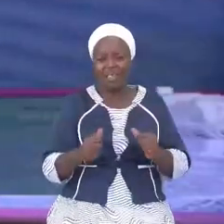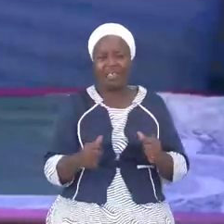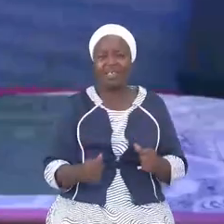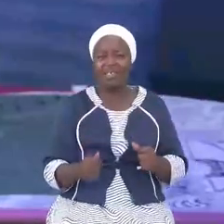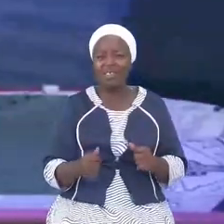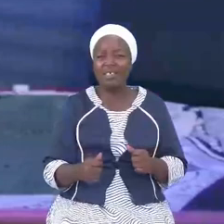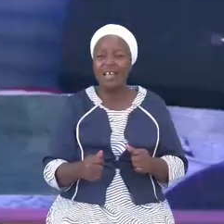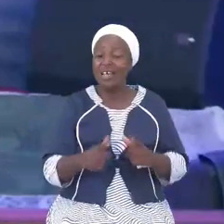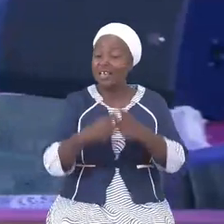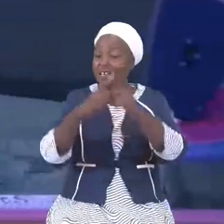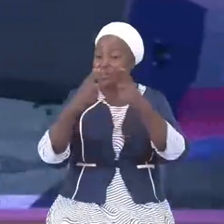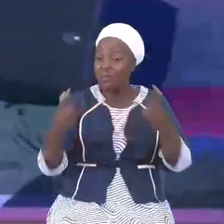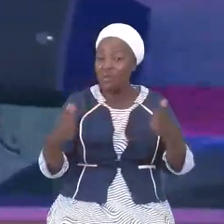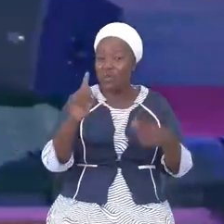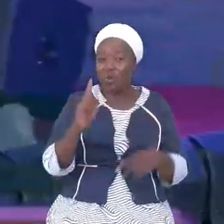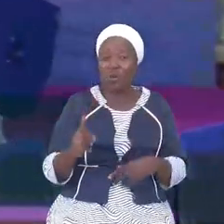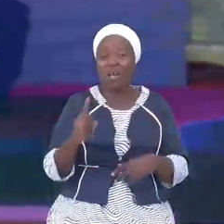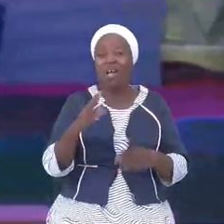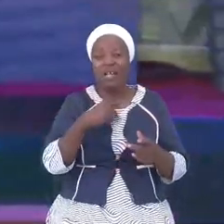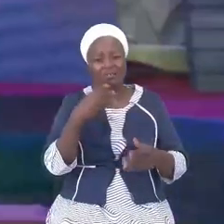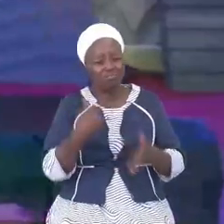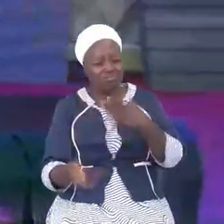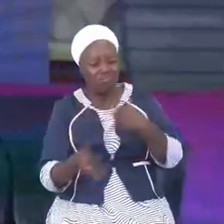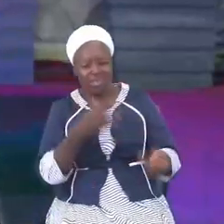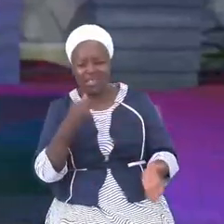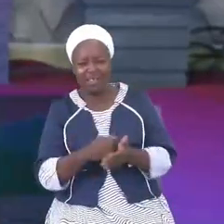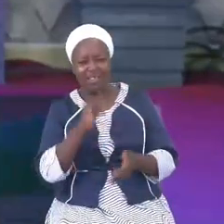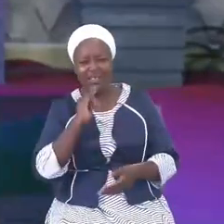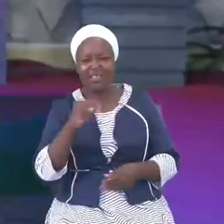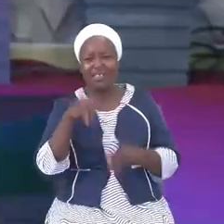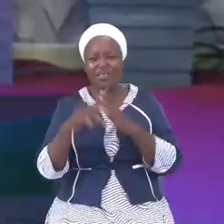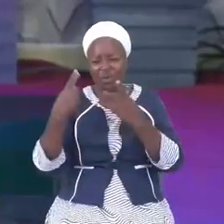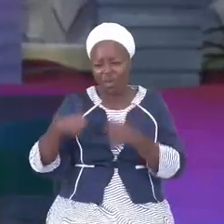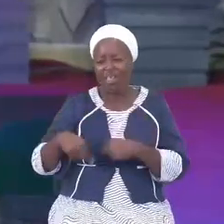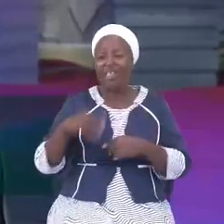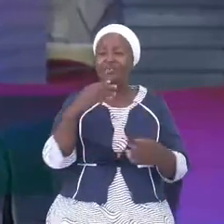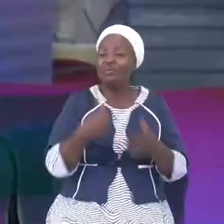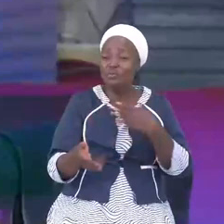spécial. Tout ce qu'il faut dans ton cœur.